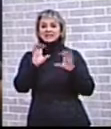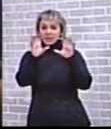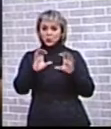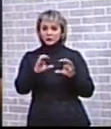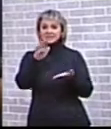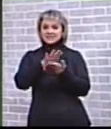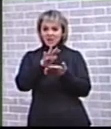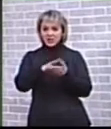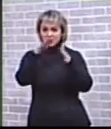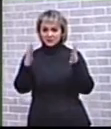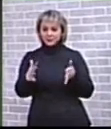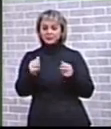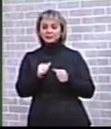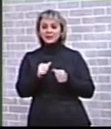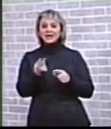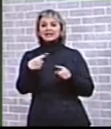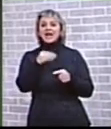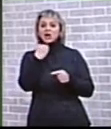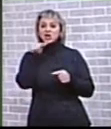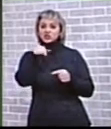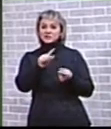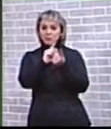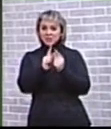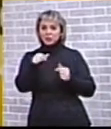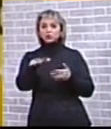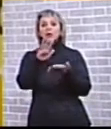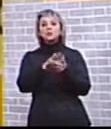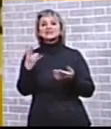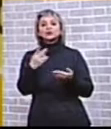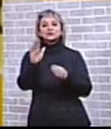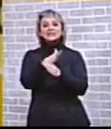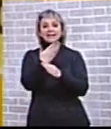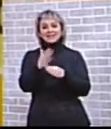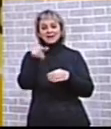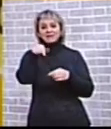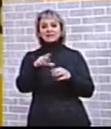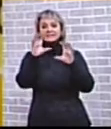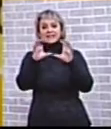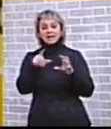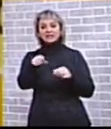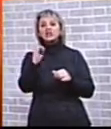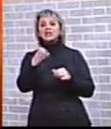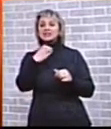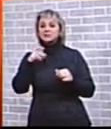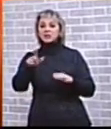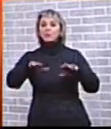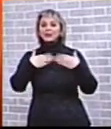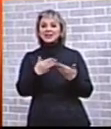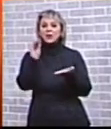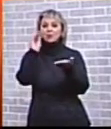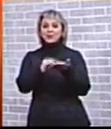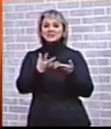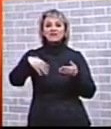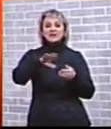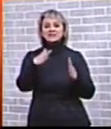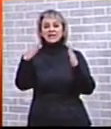несанкционированных свалок. Для качественной переработки мусор нужно сортировать. Законодатели и эксперты предлагают поставить во